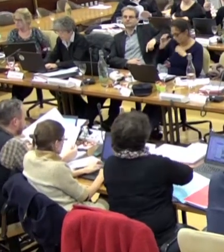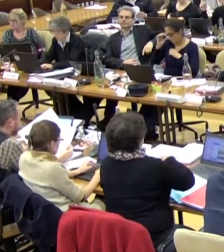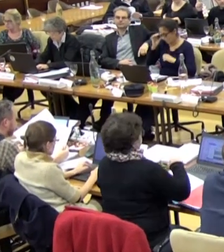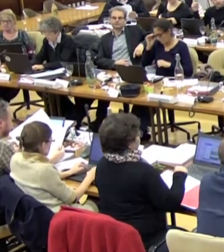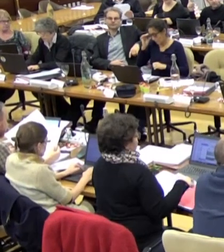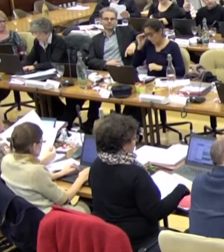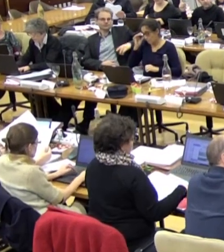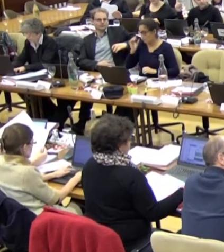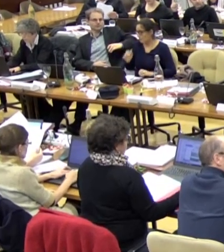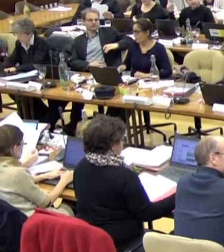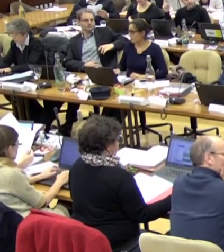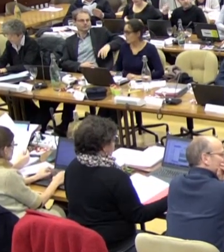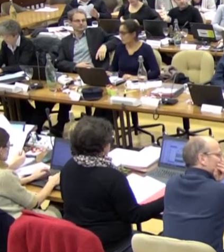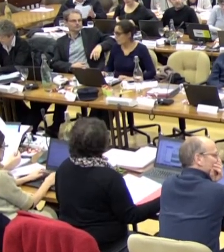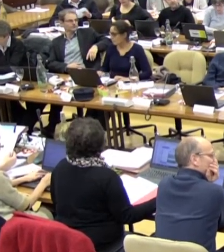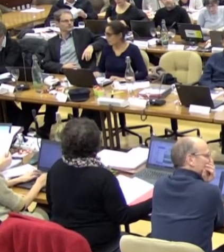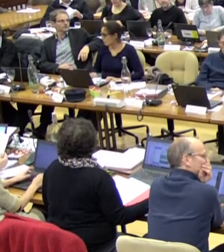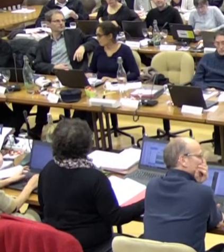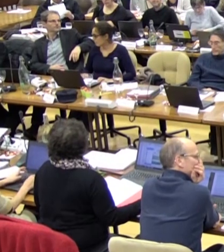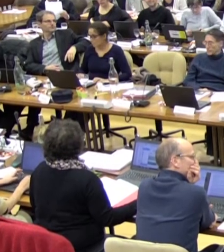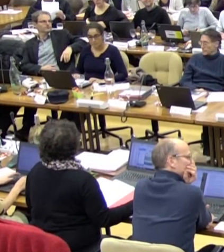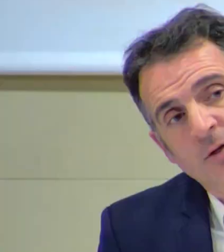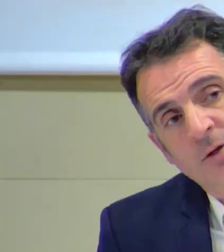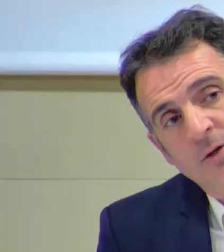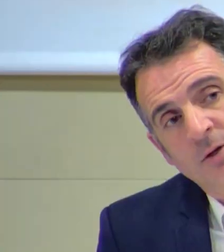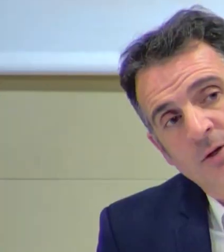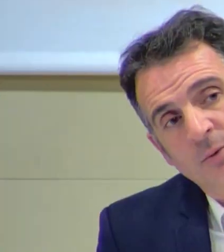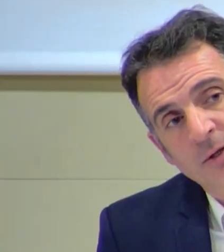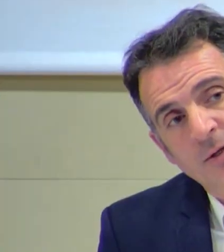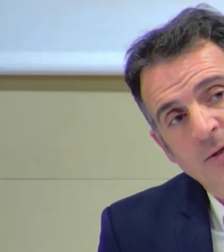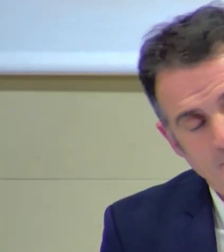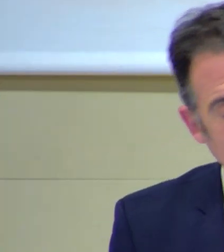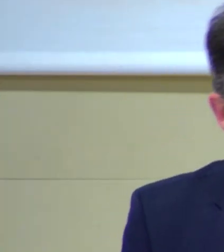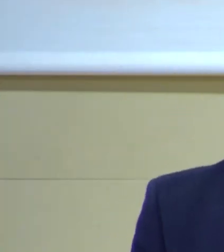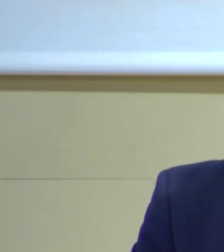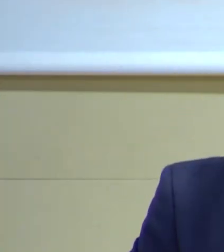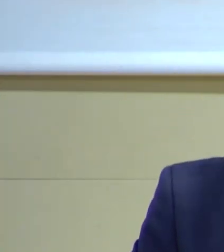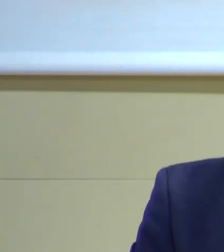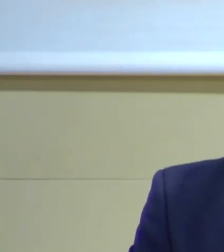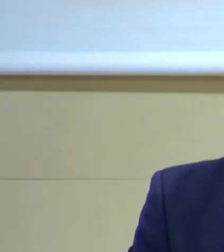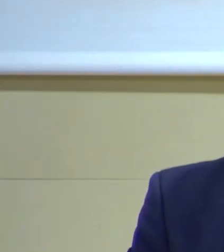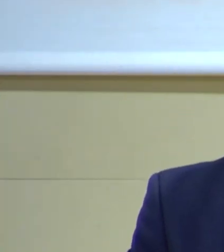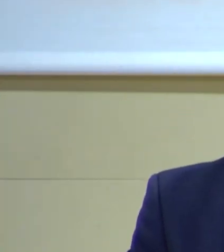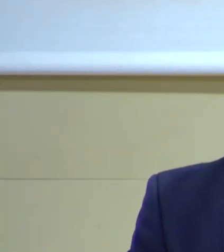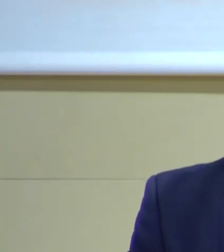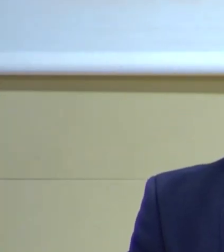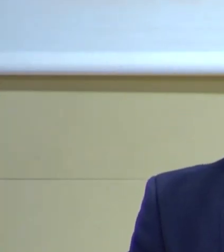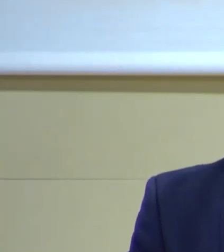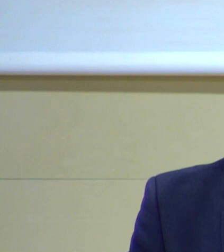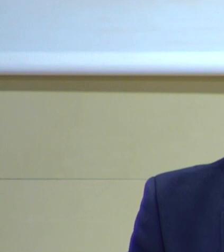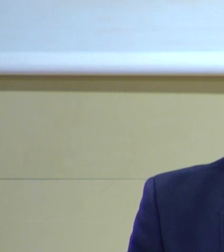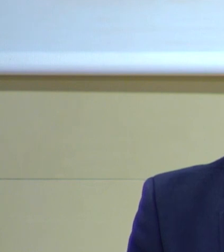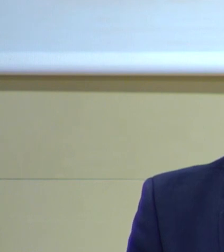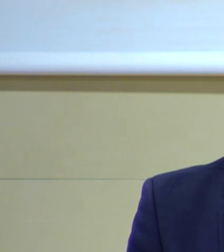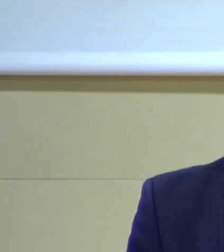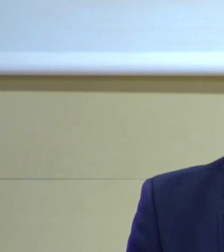est donc le reste de rgpp pour délibération adoptée je remercie la